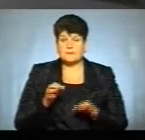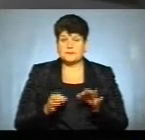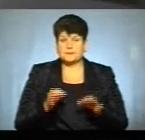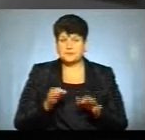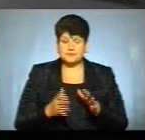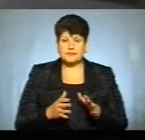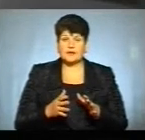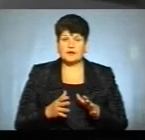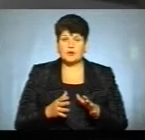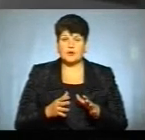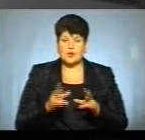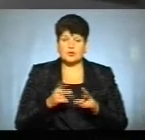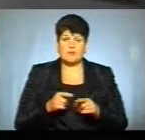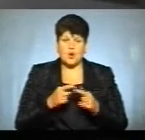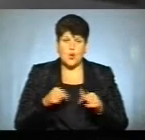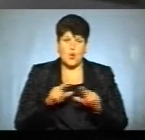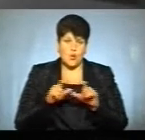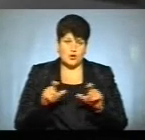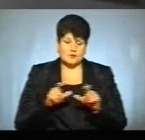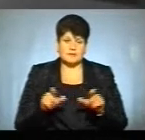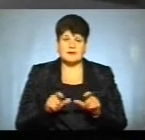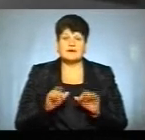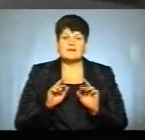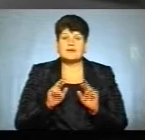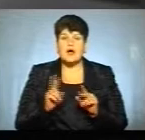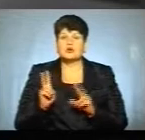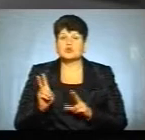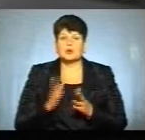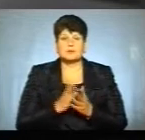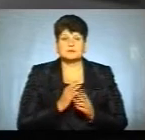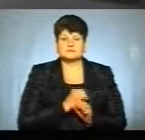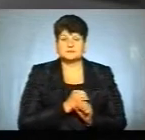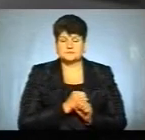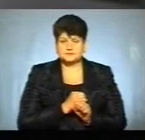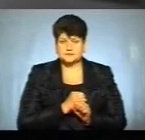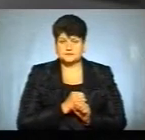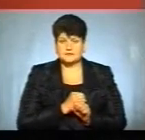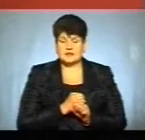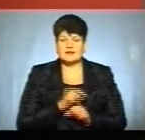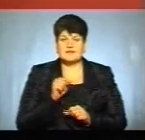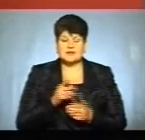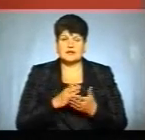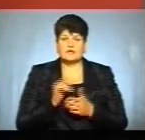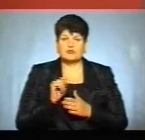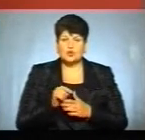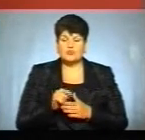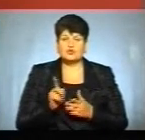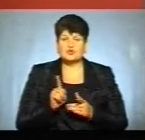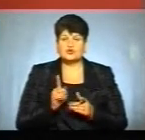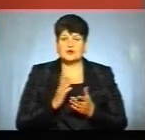органами, напрацювали алгоритм взаємодії в таких випадках, як хто має діяти. І він заключається в тому, що,